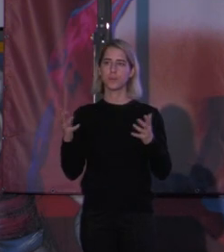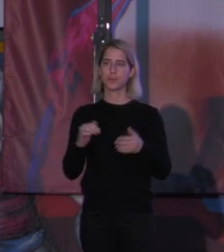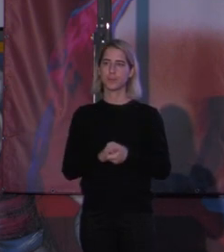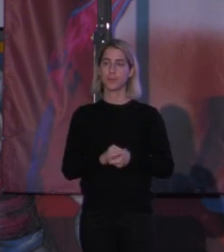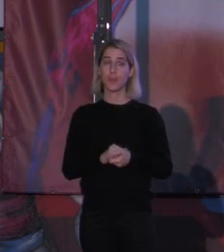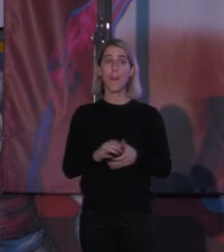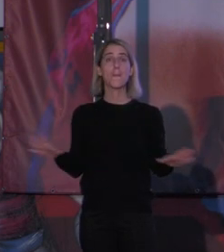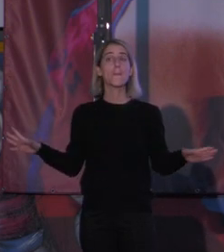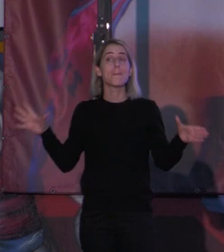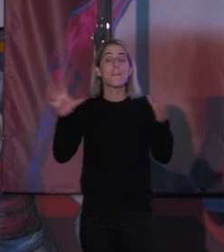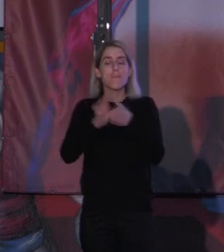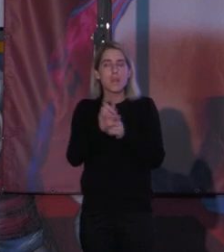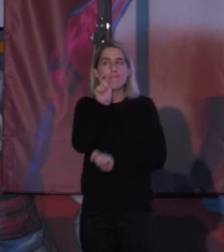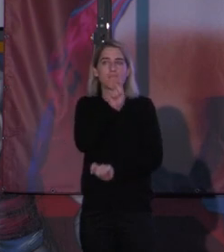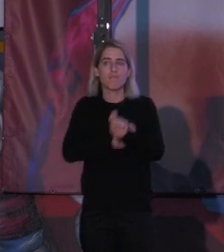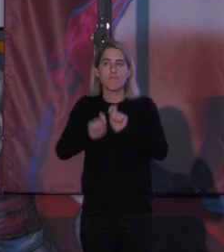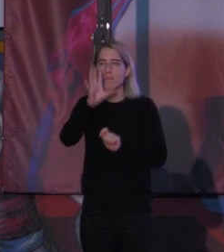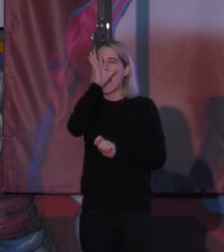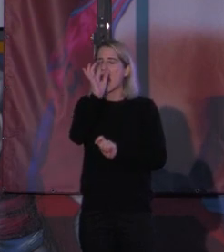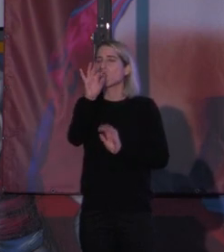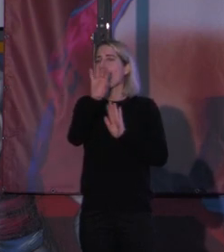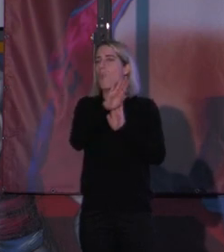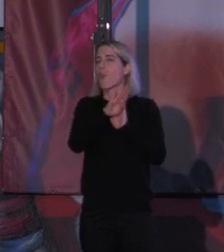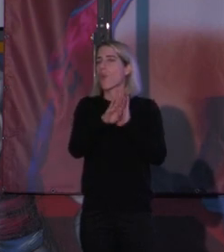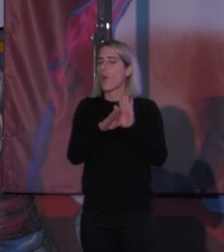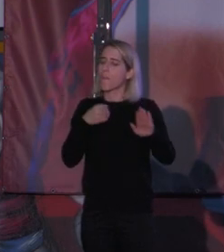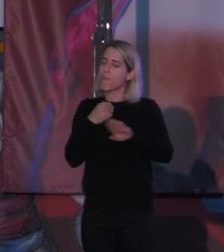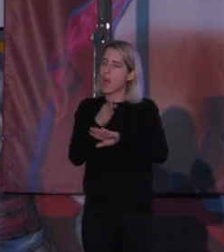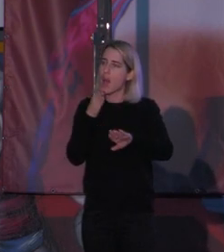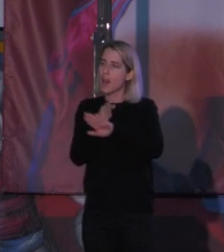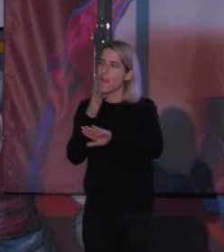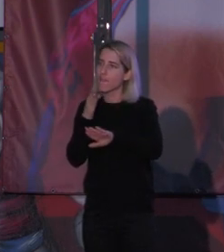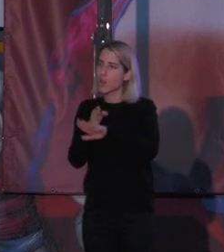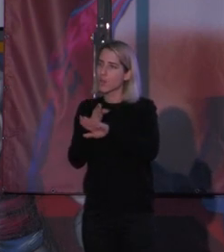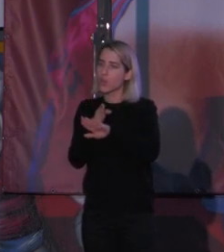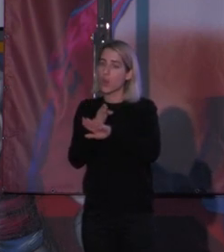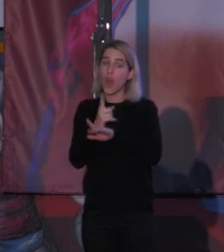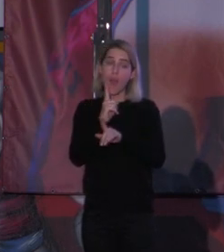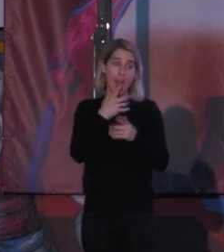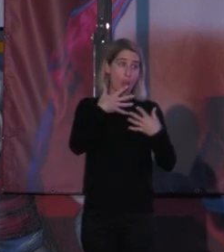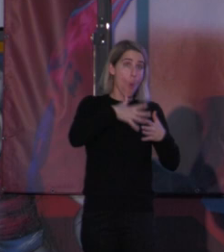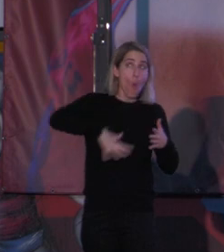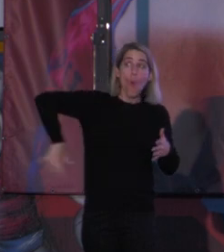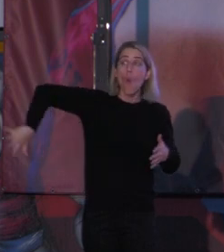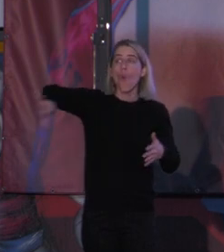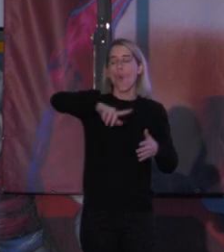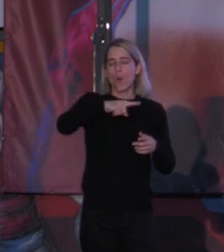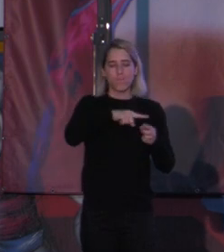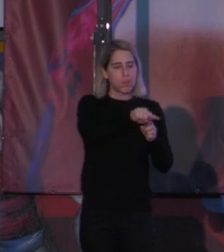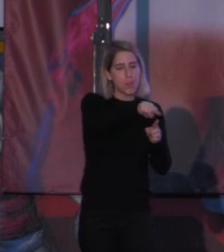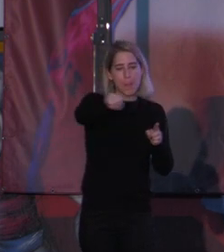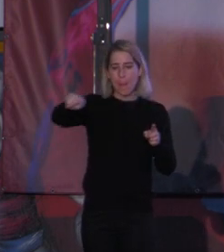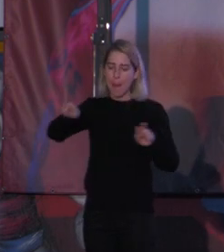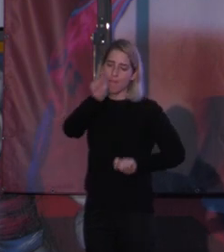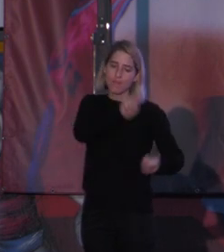Να δημιουργήσουμε μαζί ένα ρεαλιστικό πρόγραμμα παρεμβάσεων από τη μία άκρη στην άλλη άκρη της Νέας Σμύρνης,